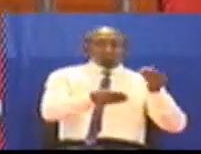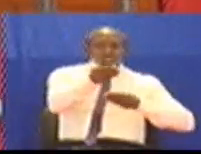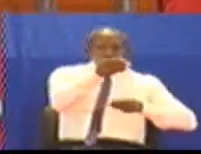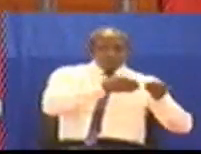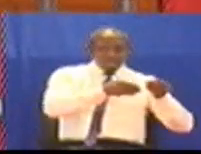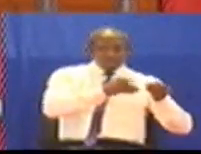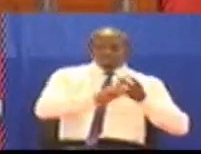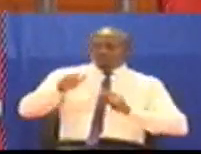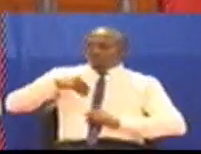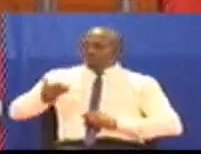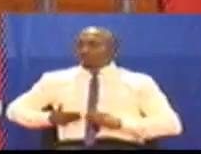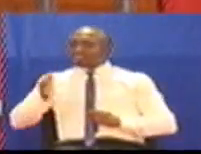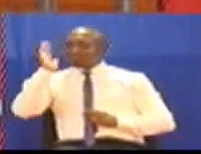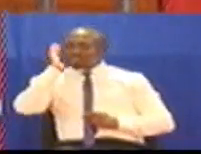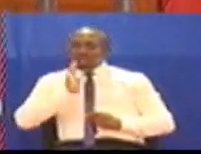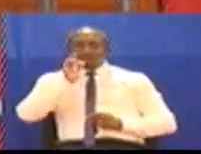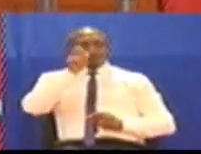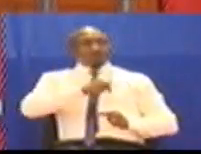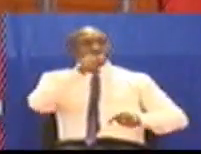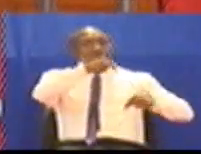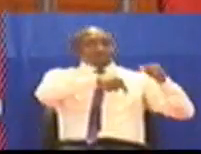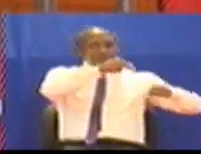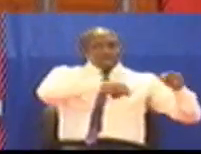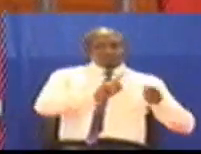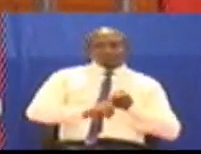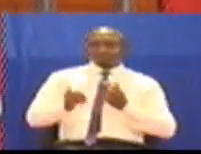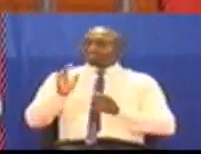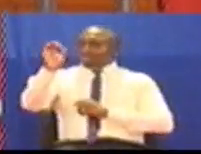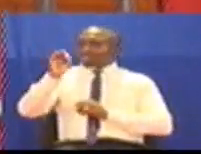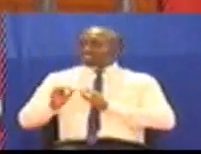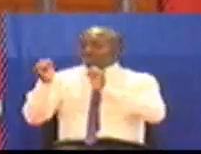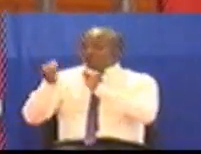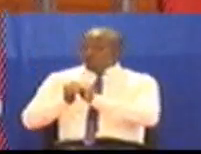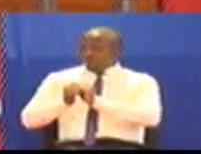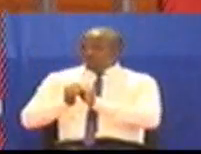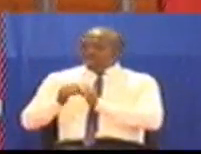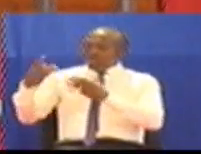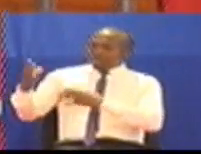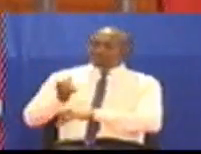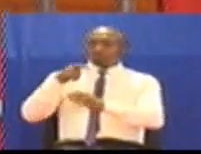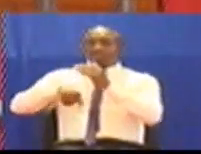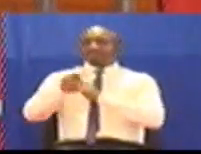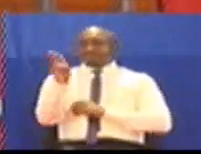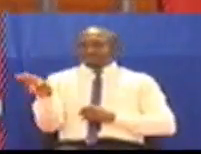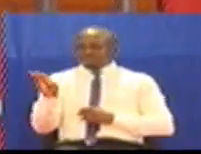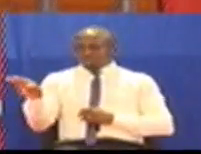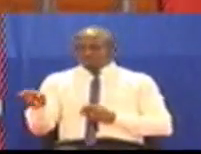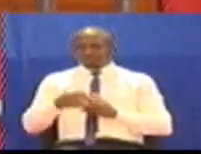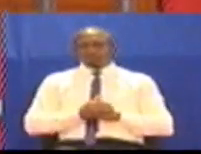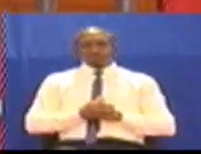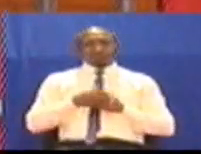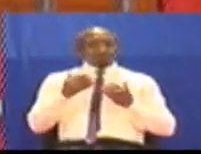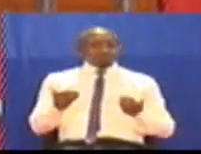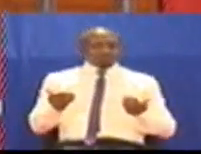wanawake, vijana na watu wenye ulemavu kupitia 10% ya mapato ya ndani ya halmashauri. Hadi sasa